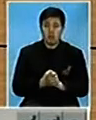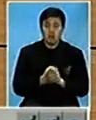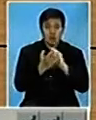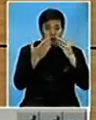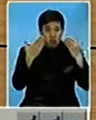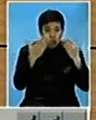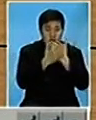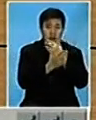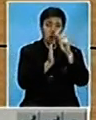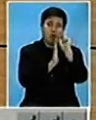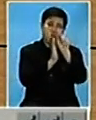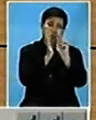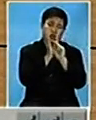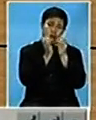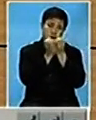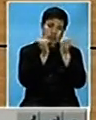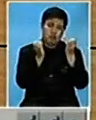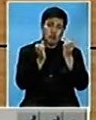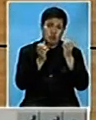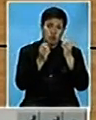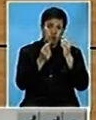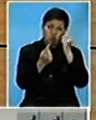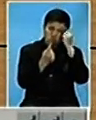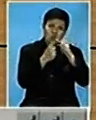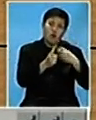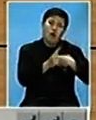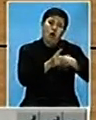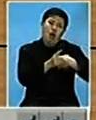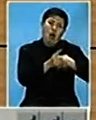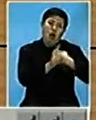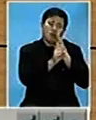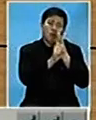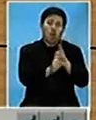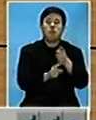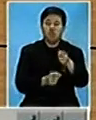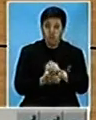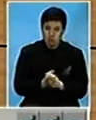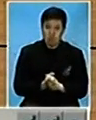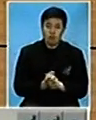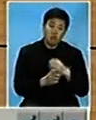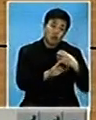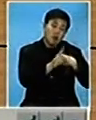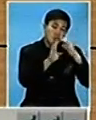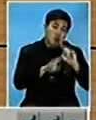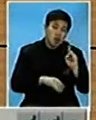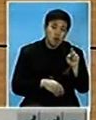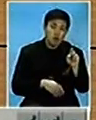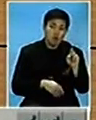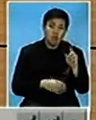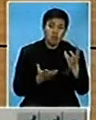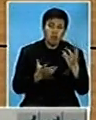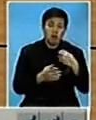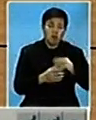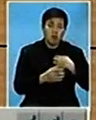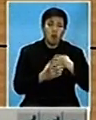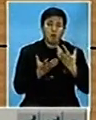เปลี่ยนแปลงรัฐธรรมนูญให้เป็นไปในแบบที่เขาต้องการเขาต้องการอะไรครับประกา